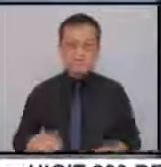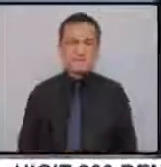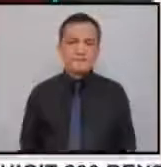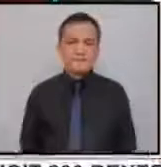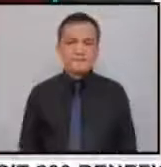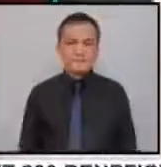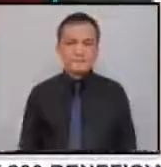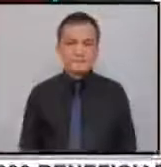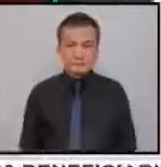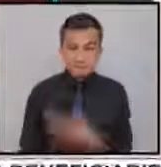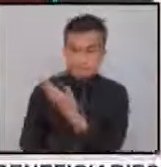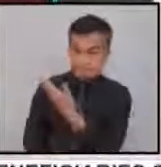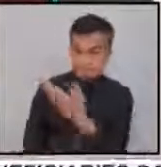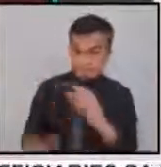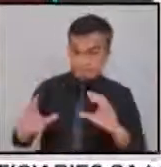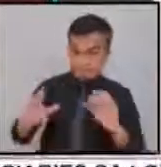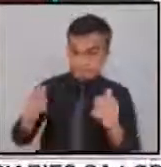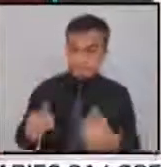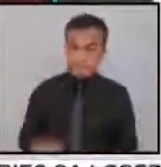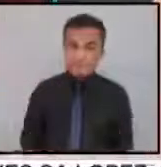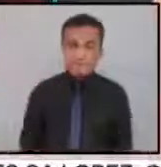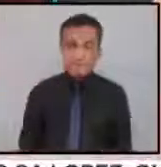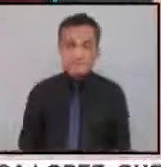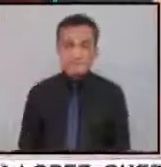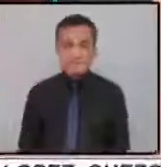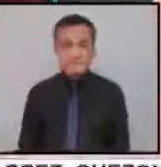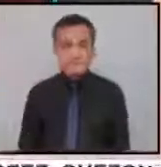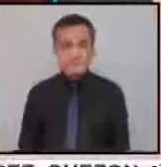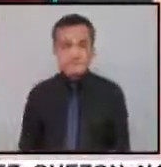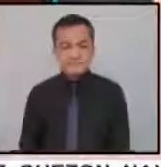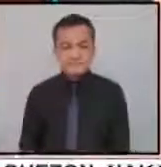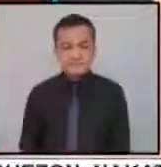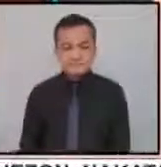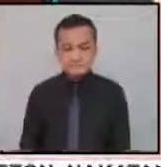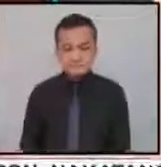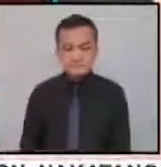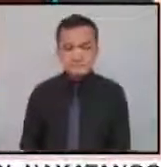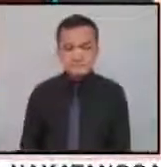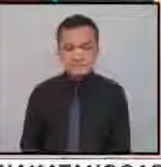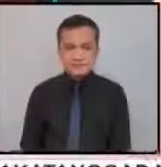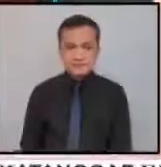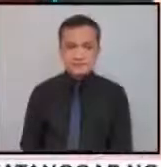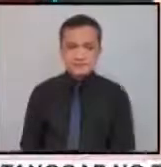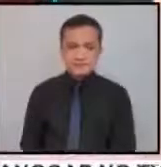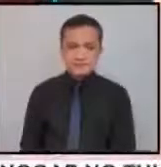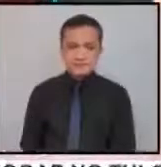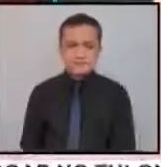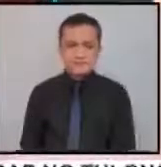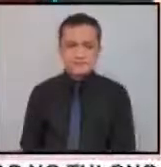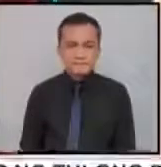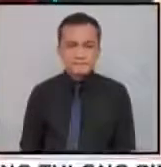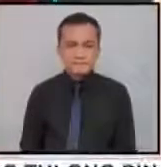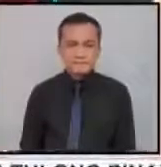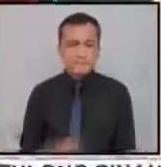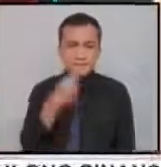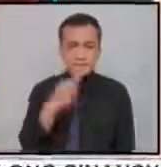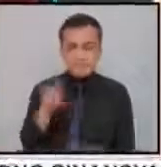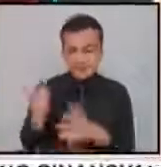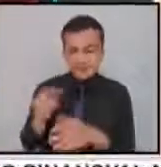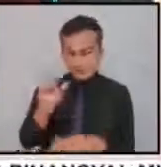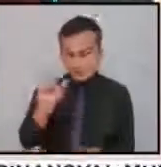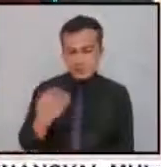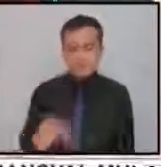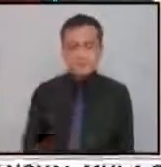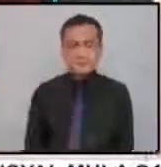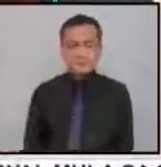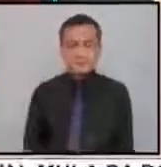Alright. Magtitira ako ng onte kasi yung isang linya dito, pang ano ko siya, pansabit ko. Okay. So, tinupiin natin sa gitna. Alright, natupiin na